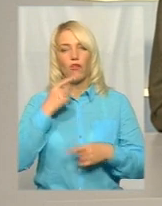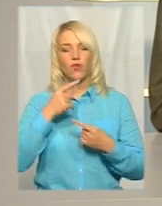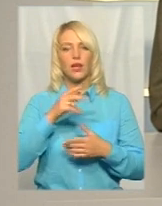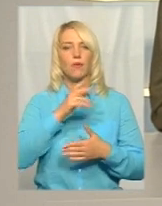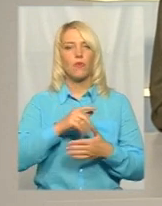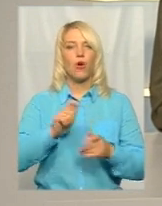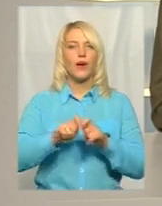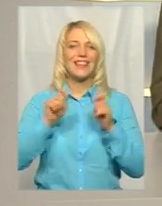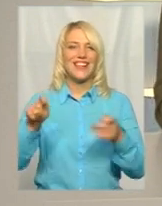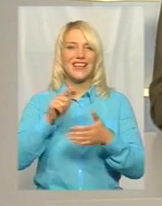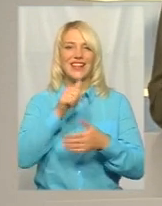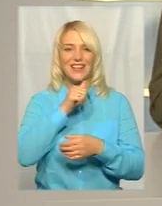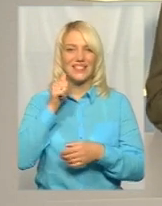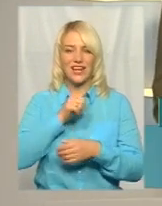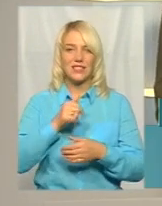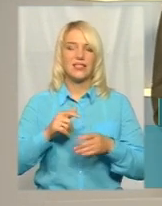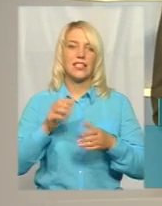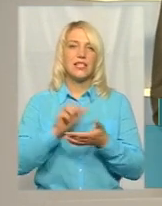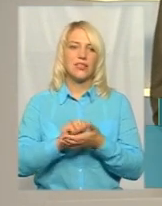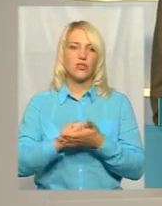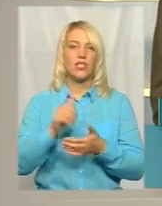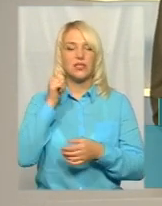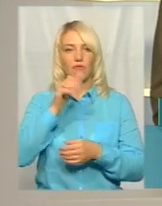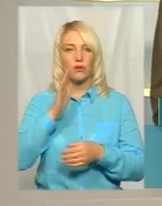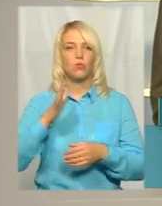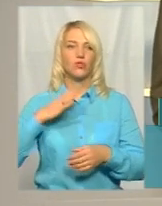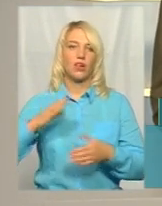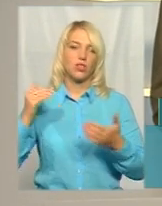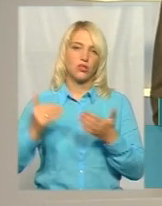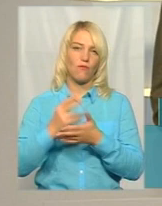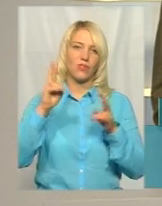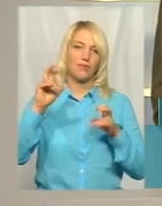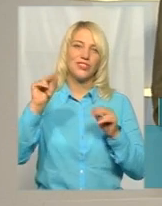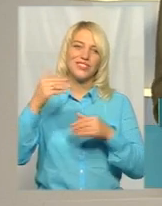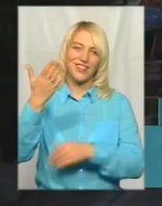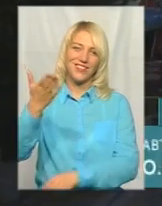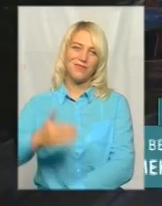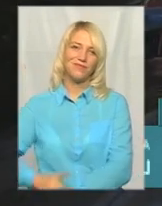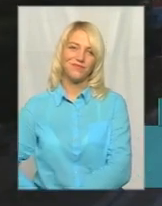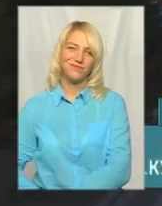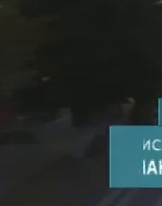детінізацію зайнятості. Уже завтра у цій же порі чекатиму вас із новою темою. Нехай щастить!